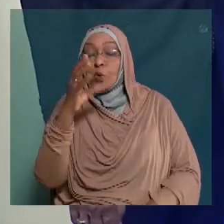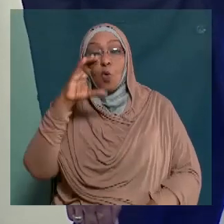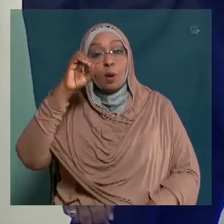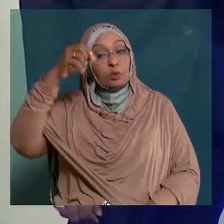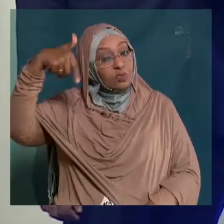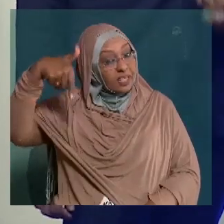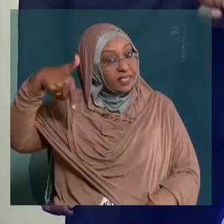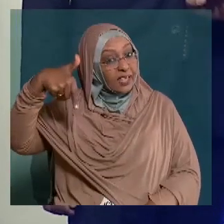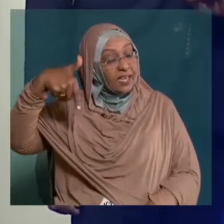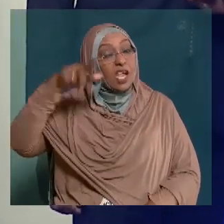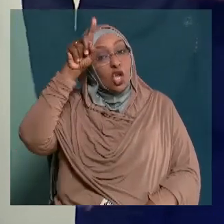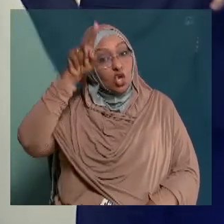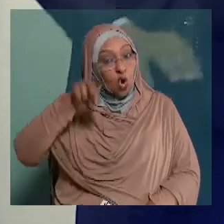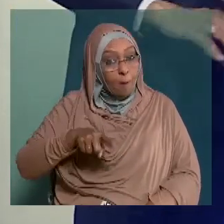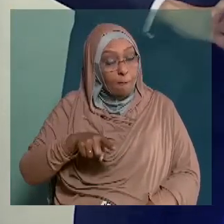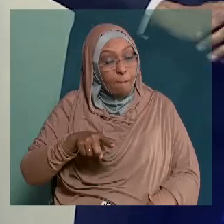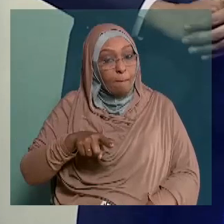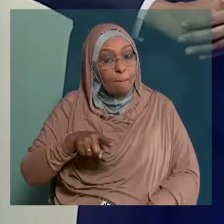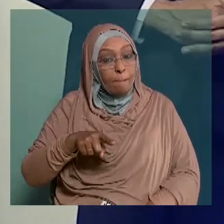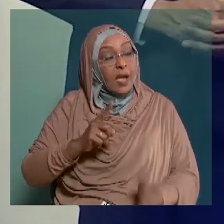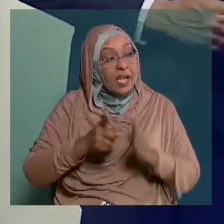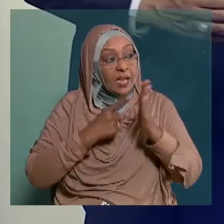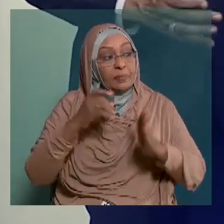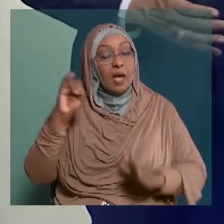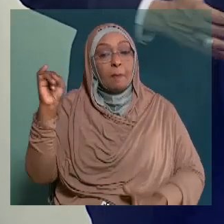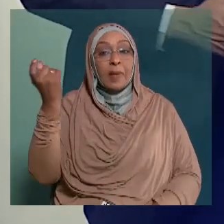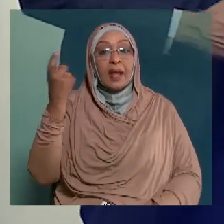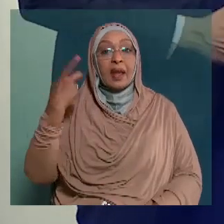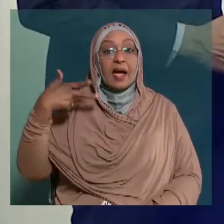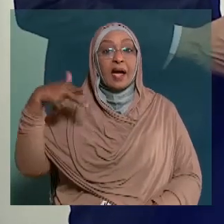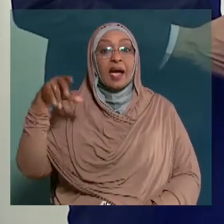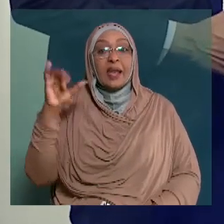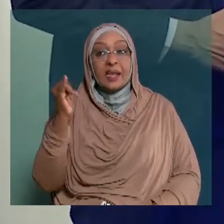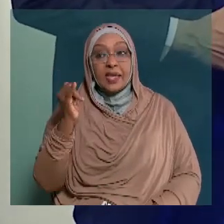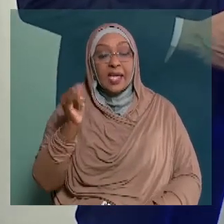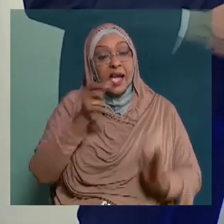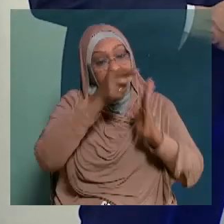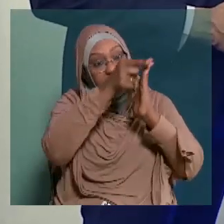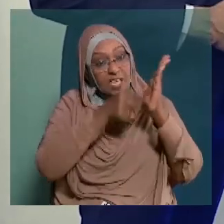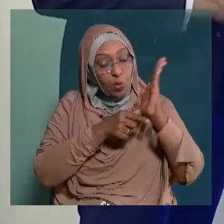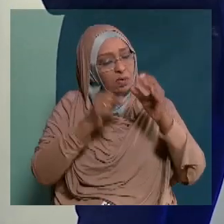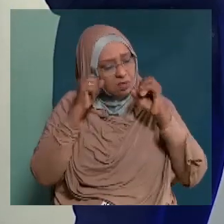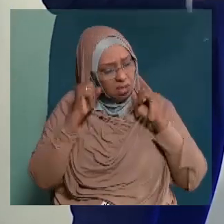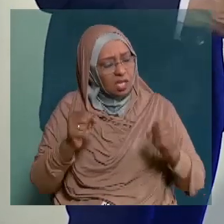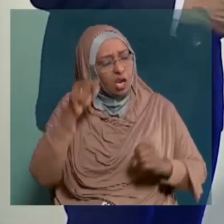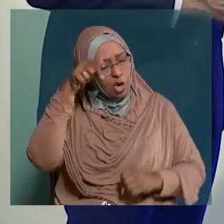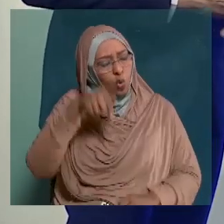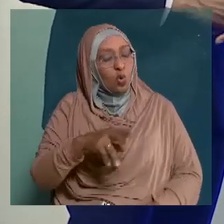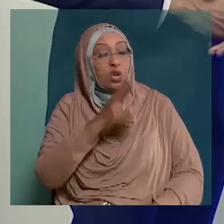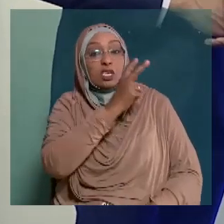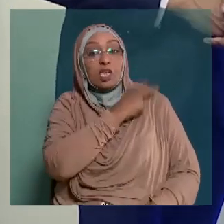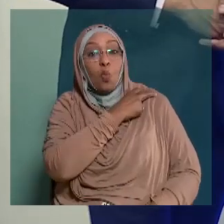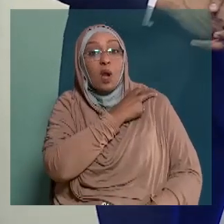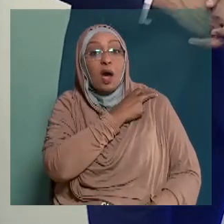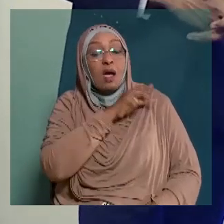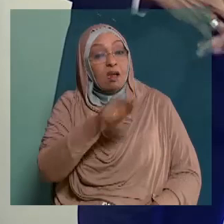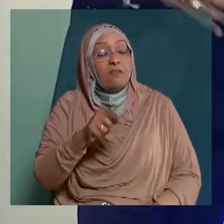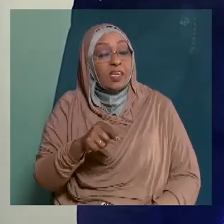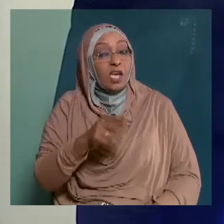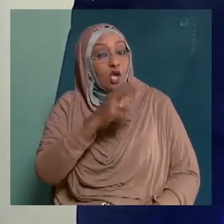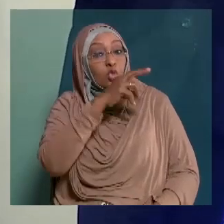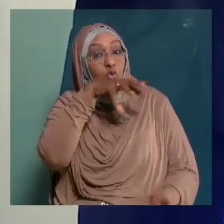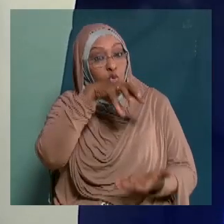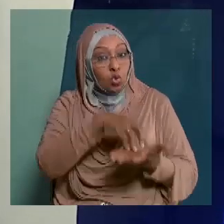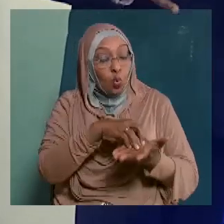365 يوما. يبدأ مرغني هذه الزاوية بقوله: نستطيع أن نصبح دولة مترفة في مقام دول